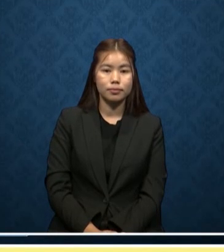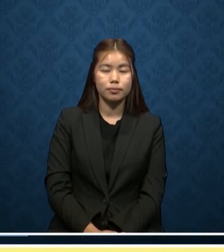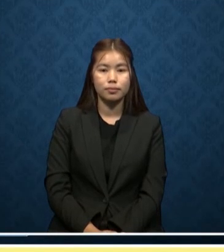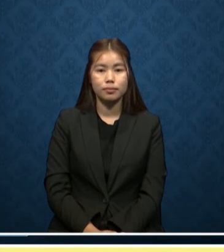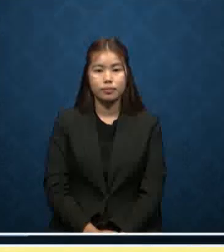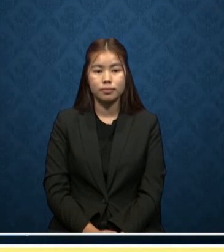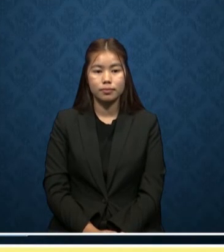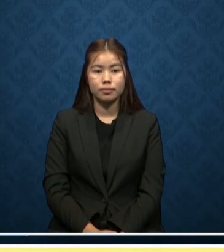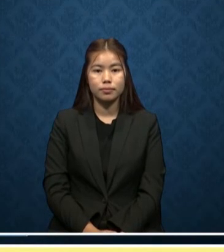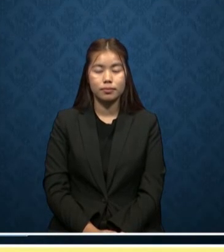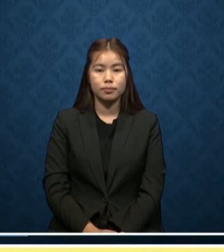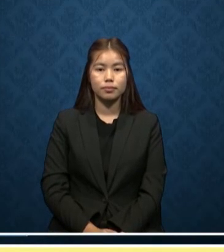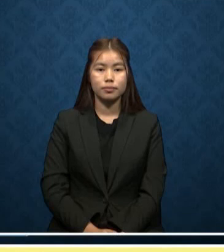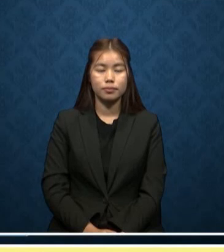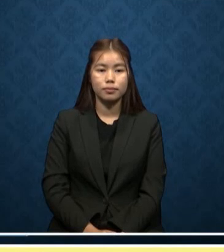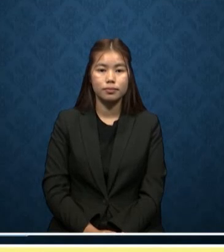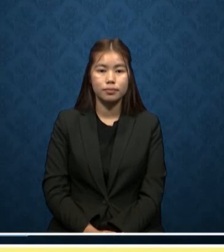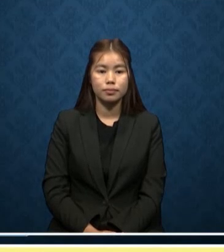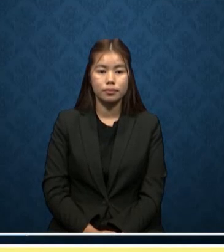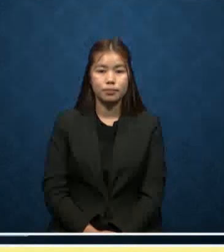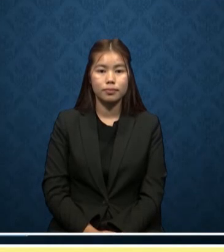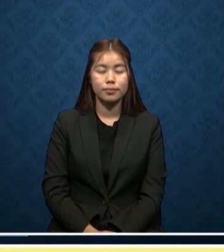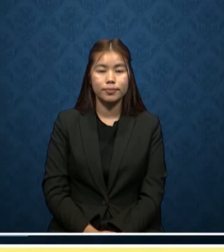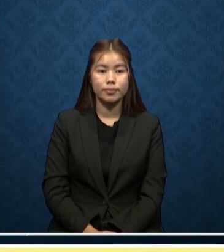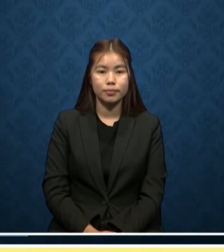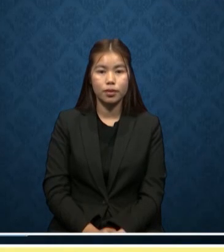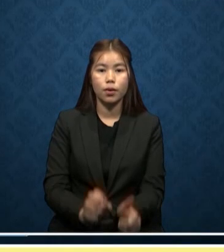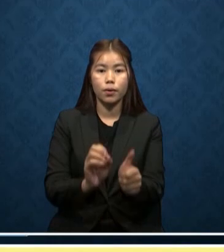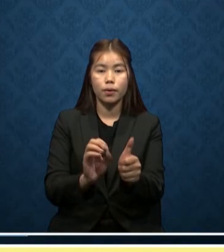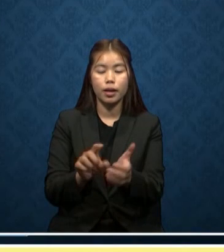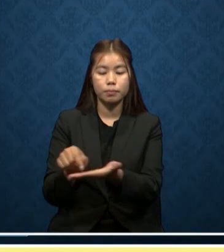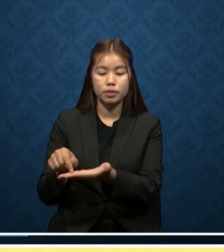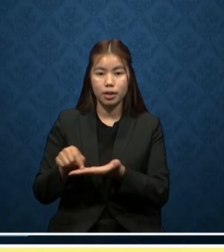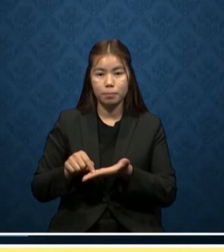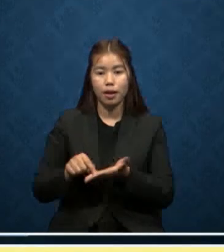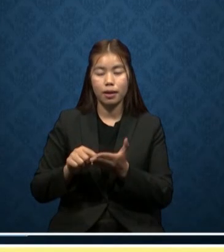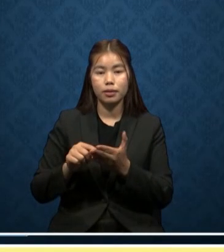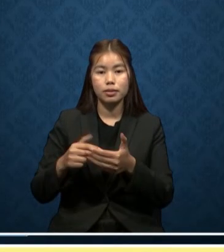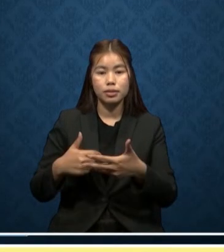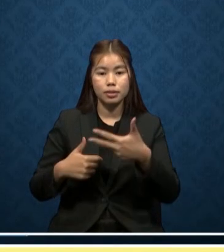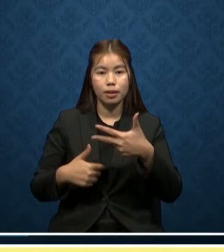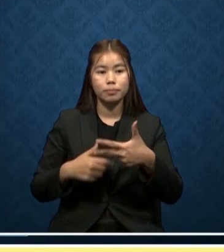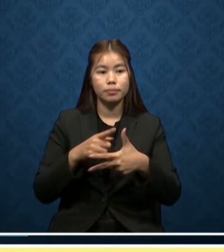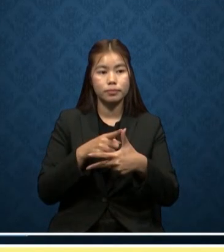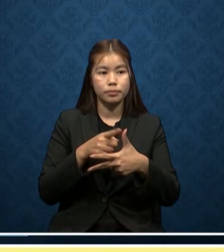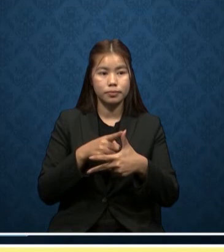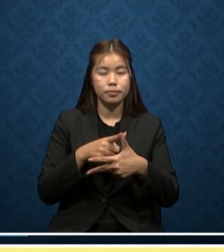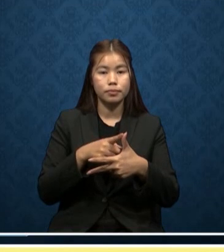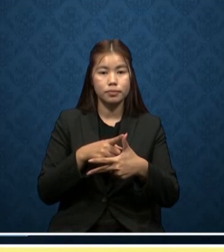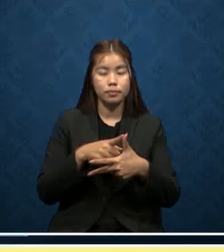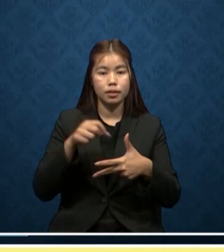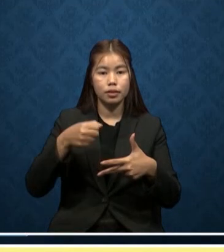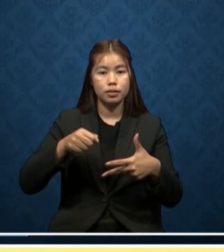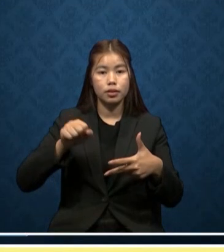ข้อเนนะมีอยู่ด้วยกัน 3 3ข้อครับข้อแรกสำนักงานสภาพัฒนาและเศษ